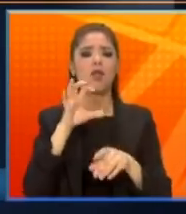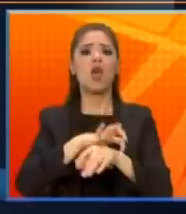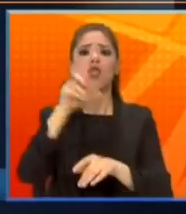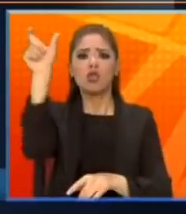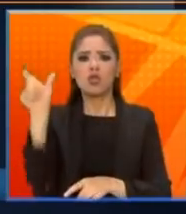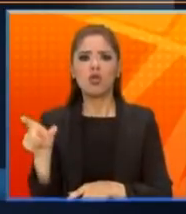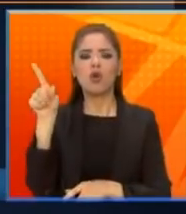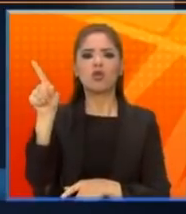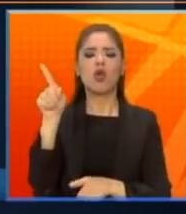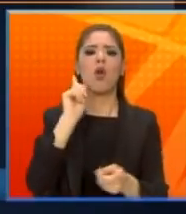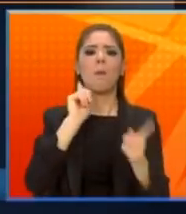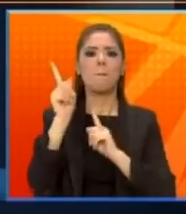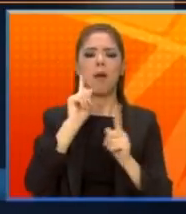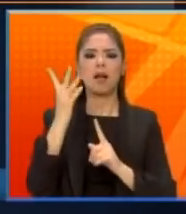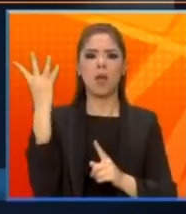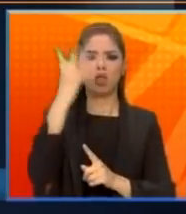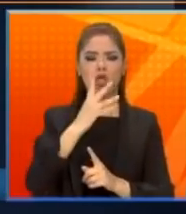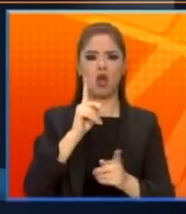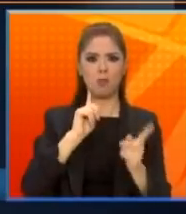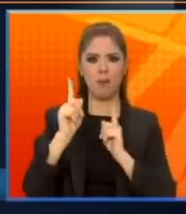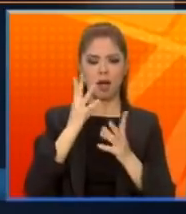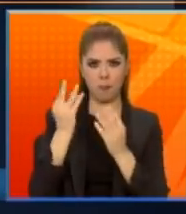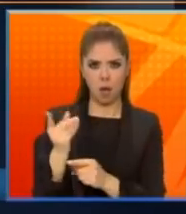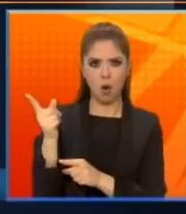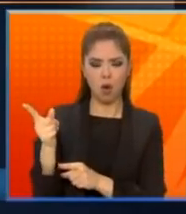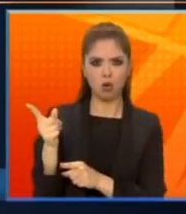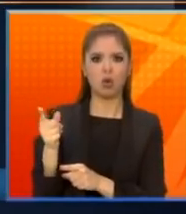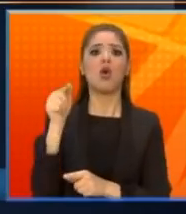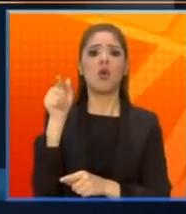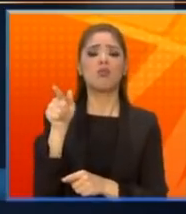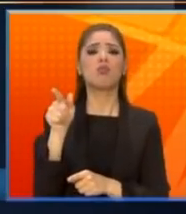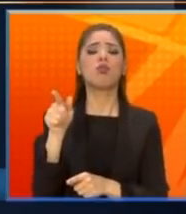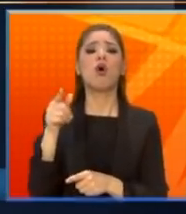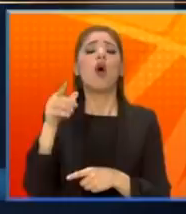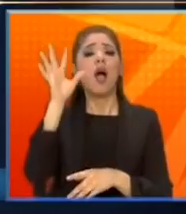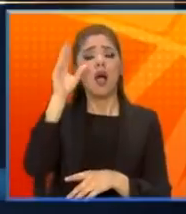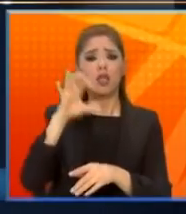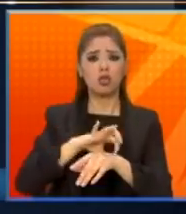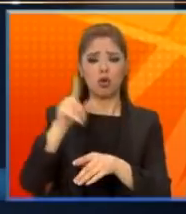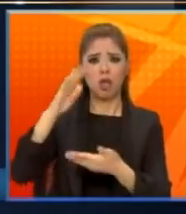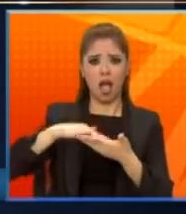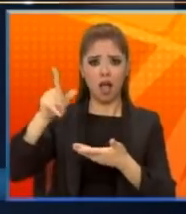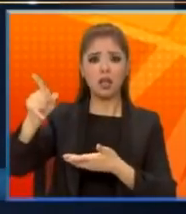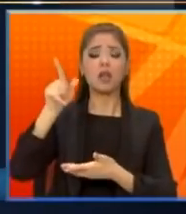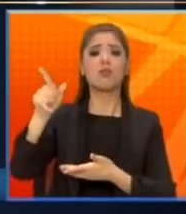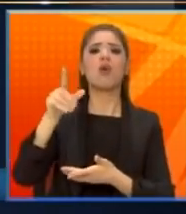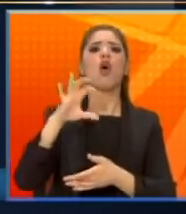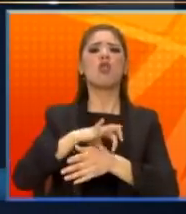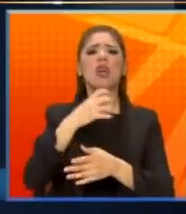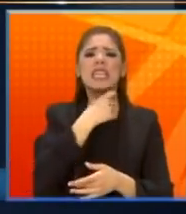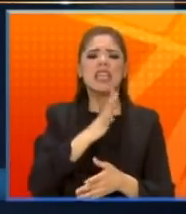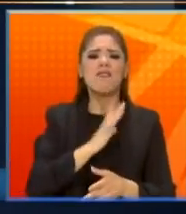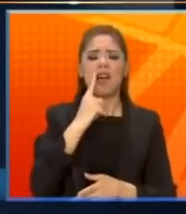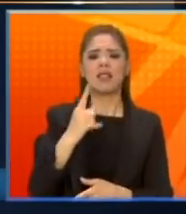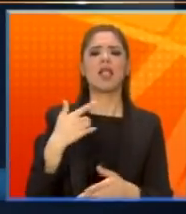doktor Özgür Tarhan'ın yargılandığı mahkemede 4. duruşma günüydü. Zanlı koronavirüs nedeniyle doktora ihtiyaç var dedi